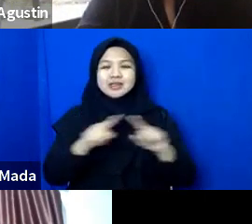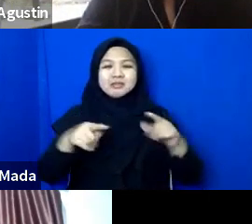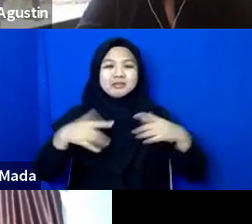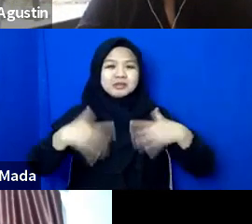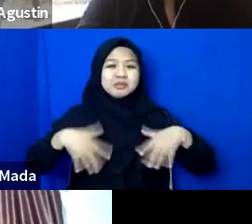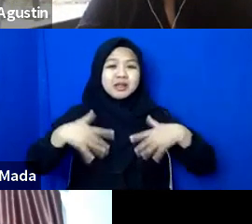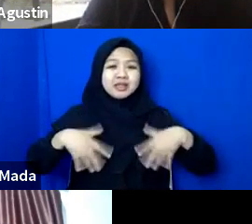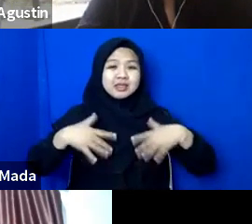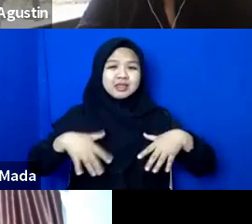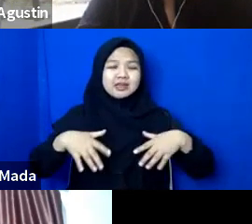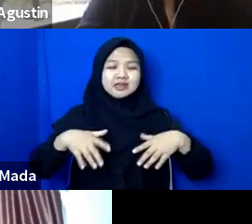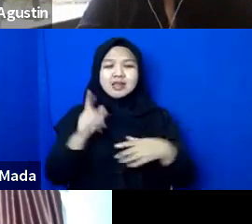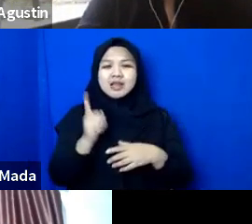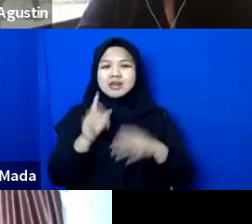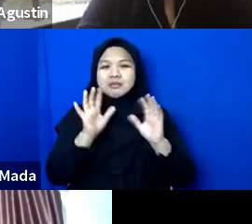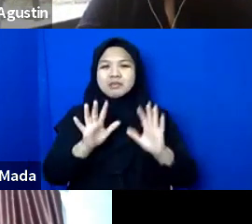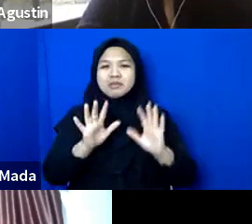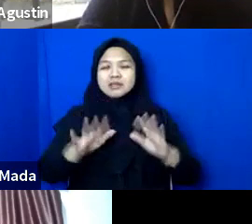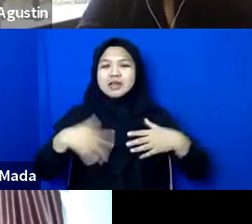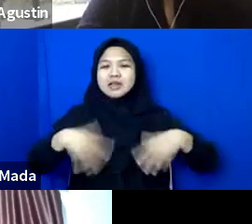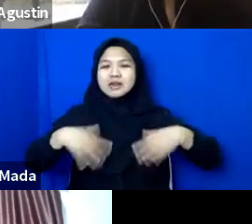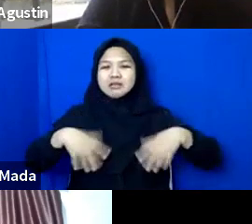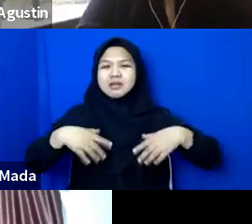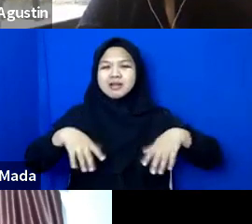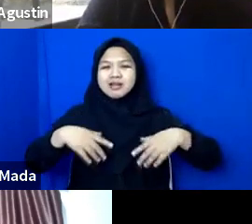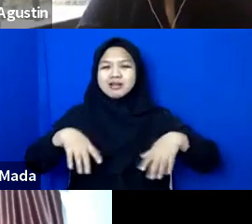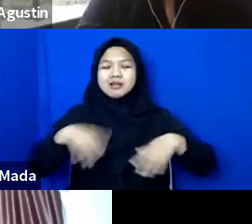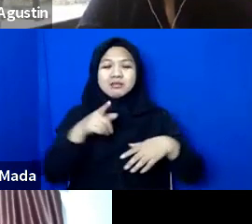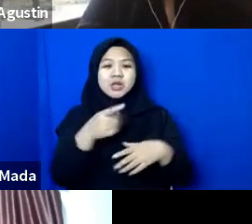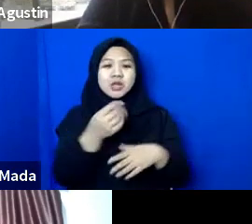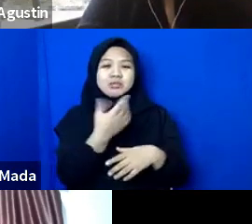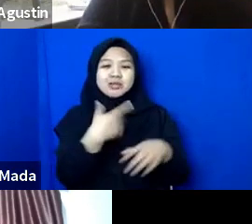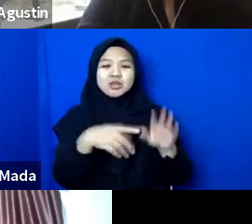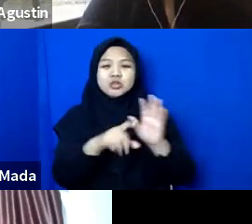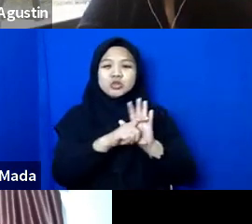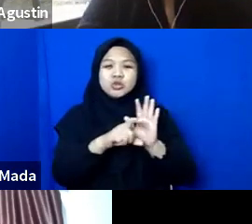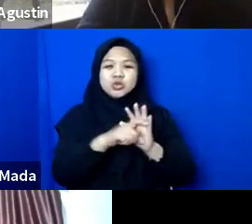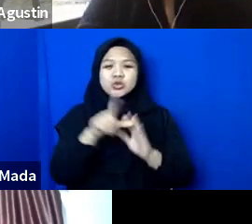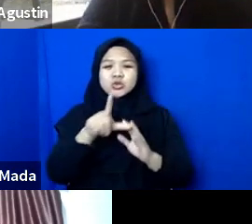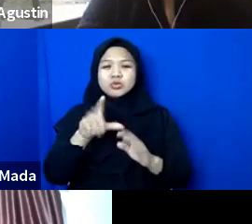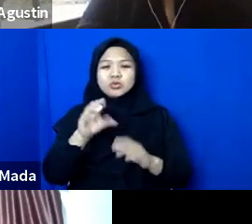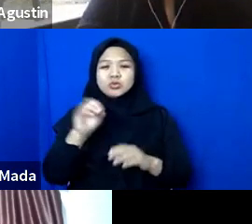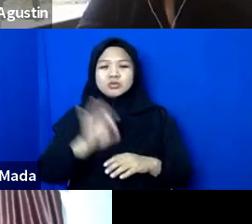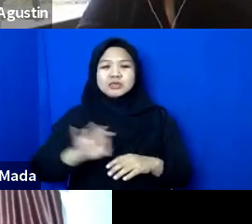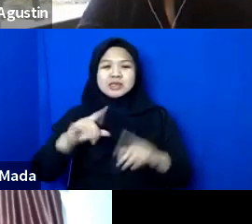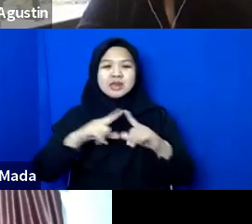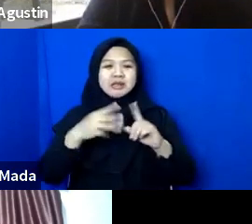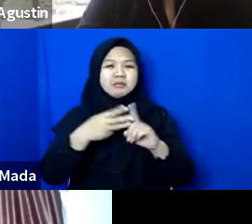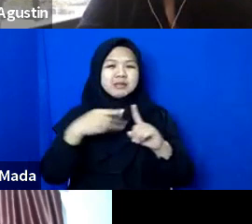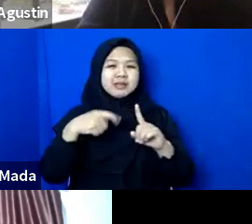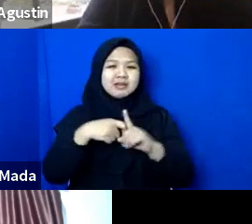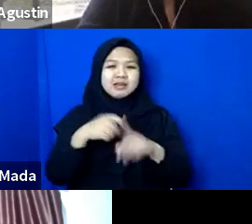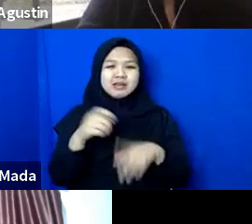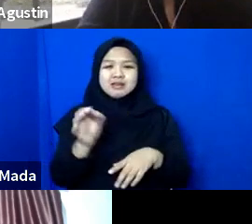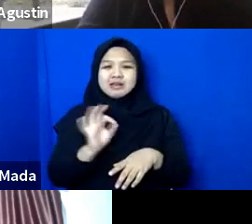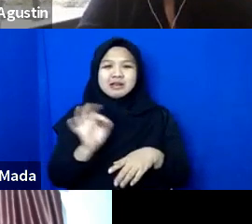prakteknya ada banyak kelemahan beliau memaparkan contoh cara 70% ABK tidak memperoleh